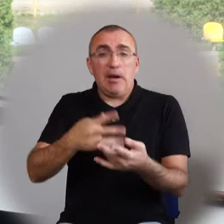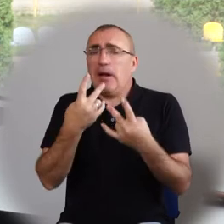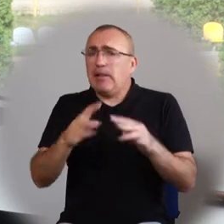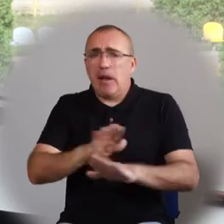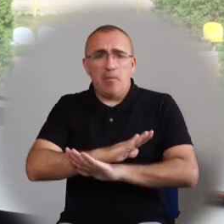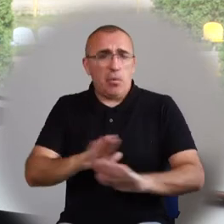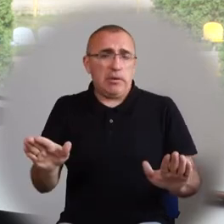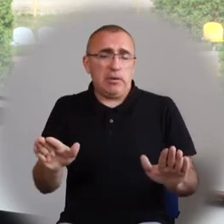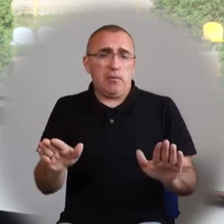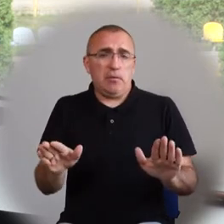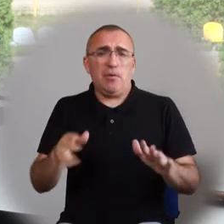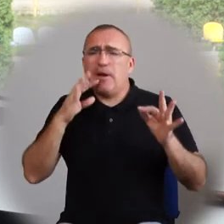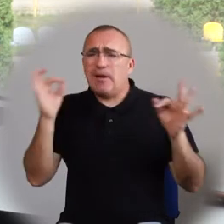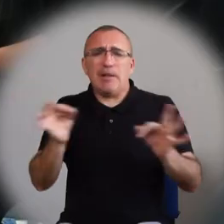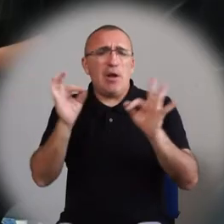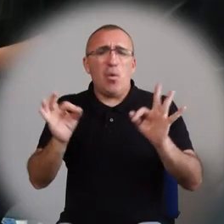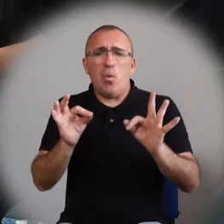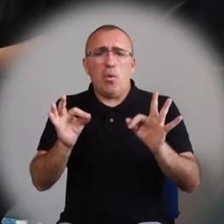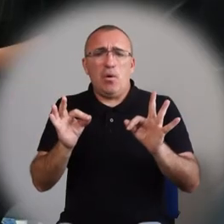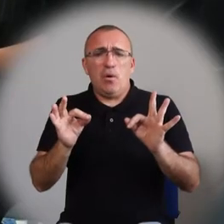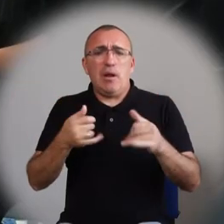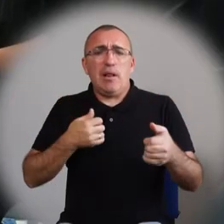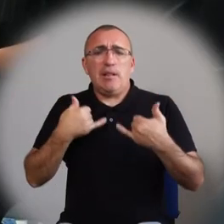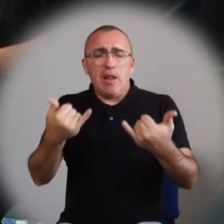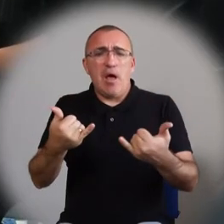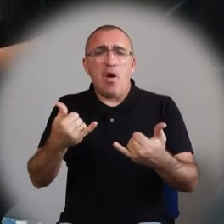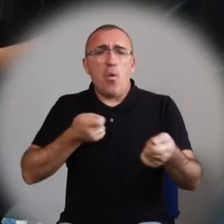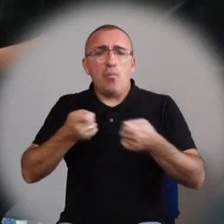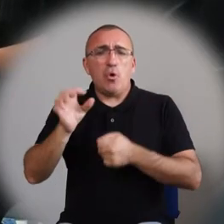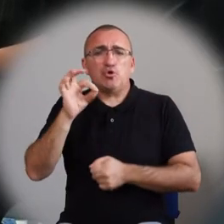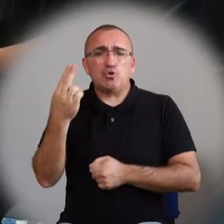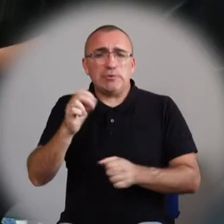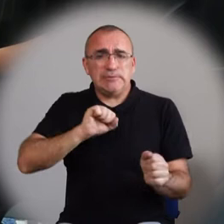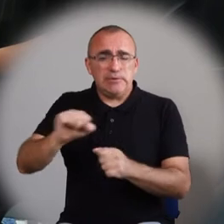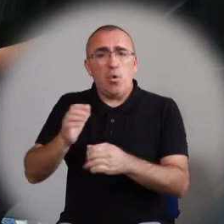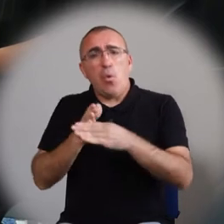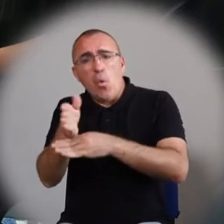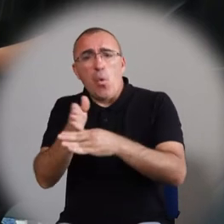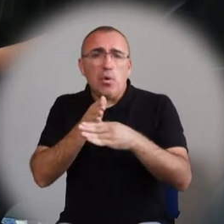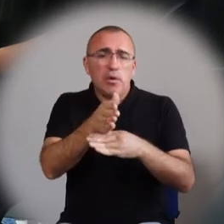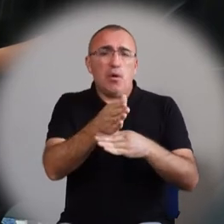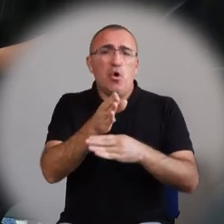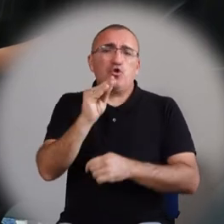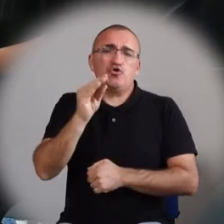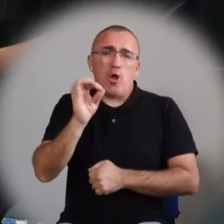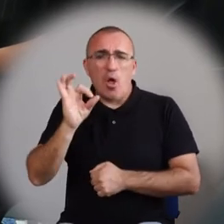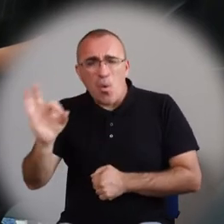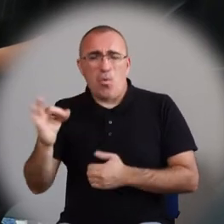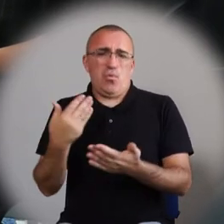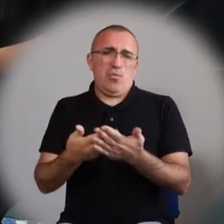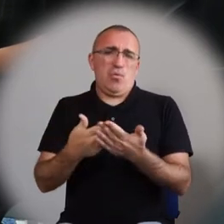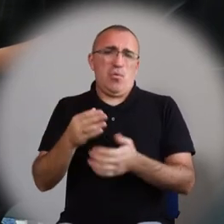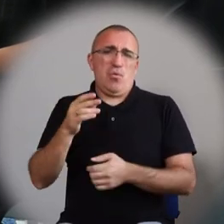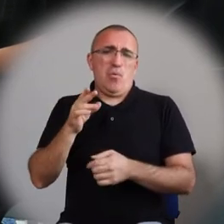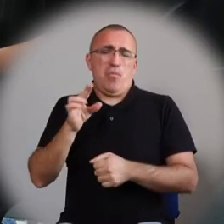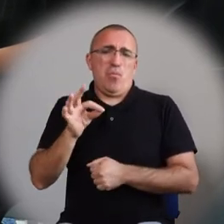в цьому реєстрі, не потрібно ніколи вже для управління соціального захисту ходити по